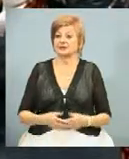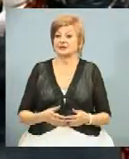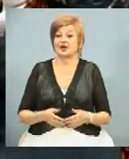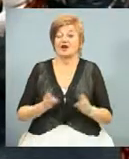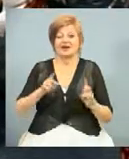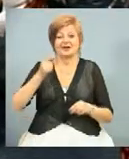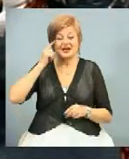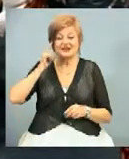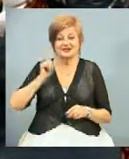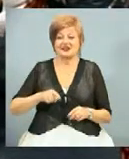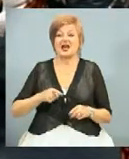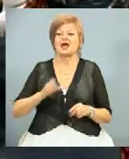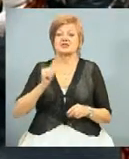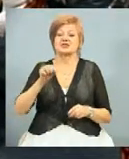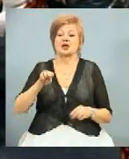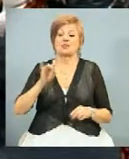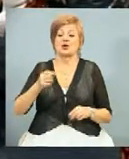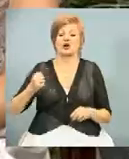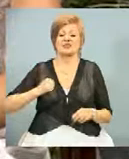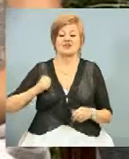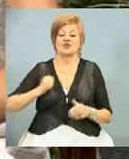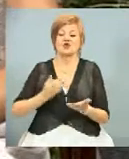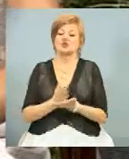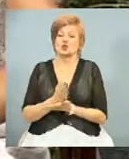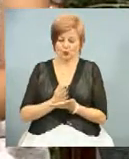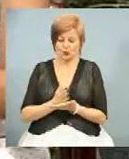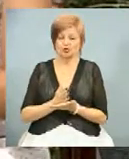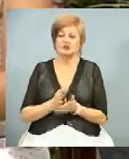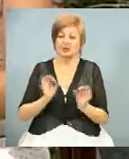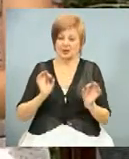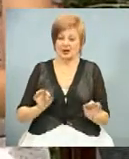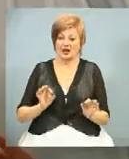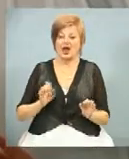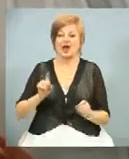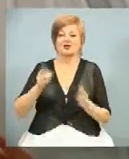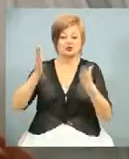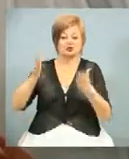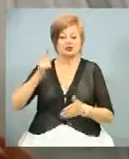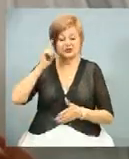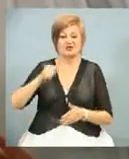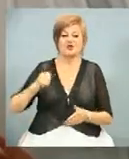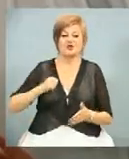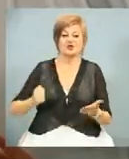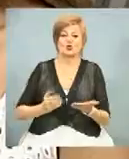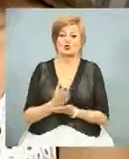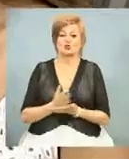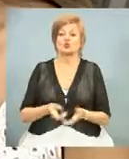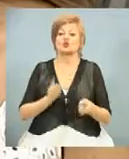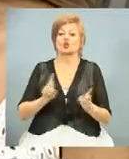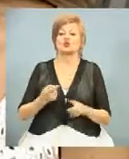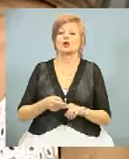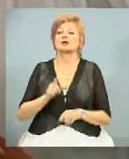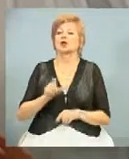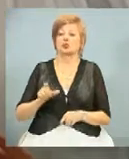Як відомо, сапери – це військовослужбовці, ми згадали, так? Ярославе, що ж тобі відомо? Військовослужбовці, хто це за